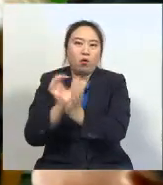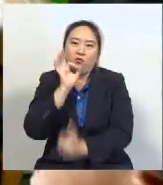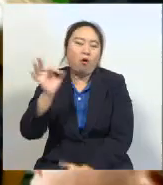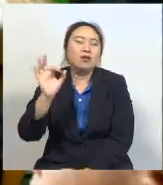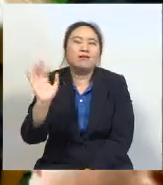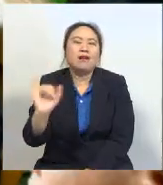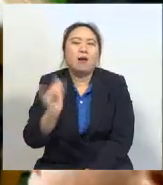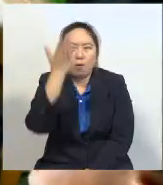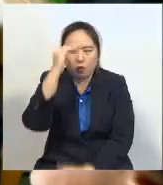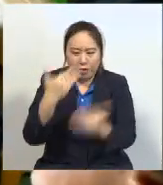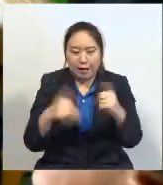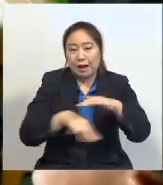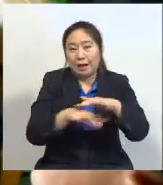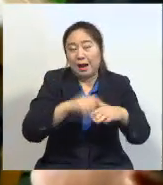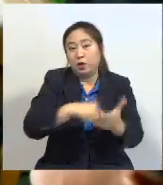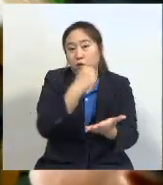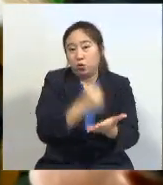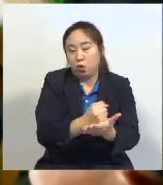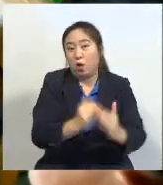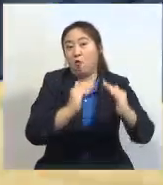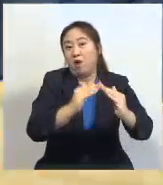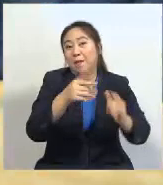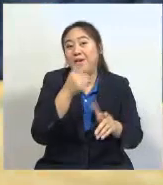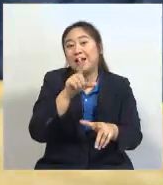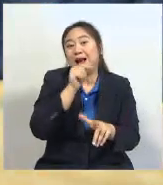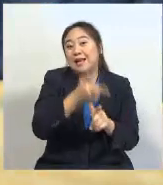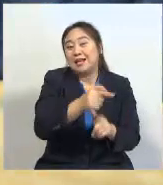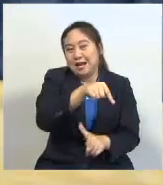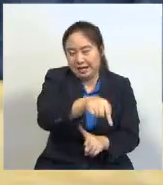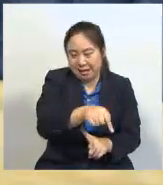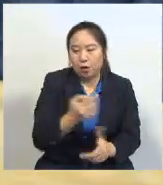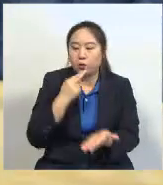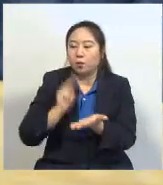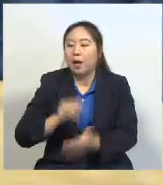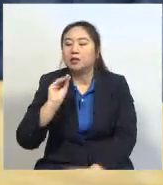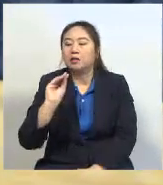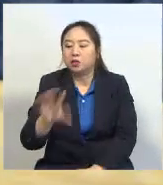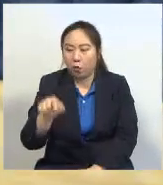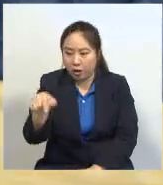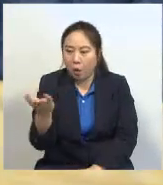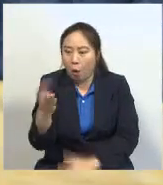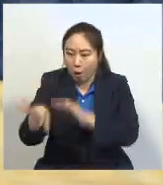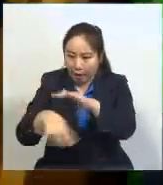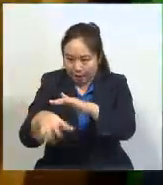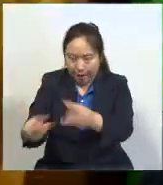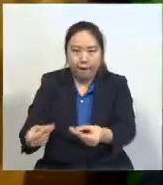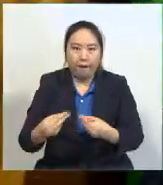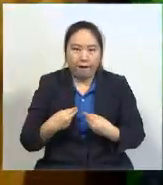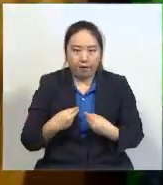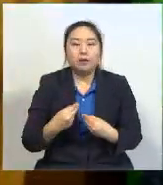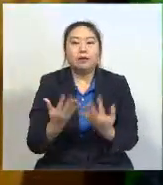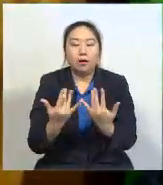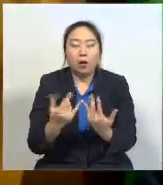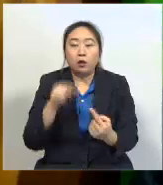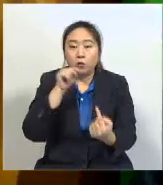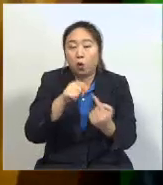านการจดทะเบียนฟาร์มปศุสัตว์ซึ่งได้เตรียมทำหนังสือถึงกรมปศุสัตว์จังหวัดราชบุรีเพื่อขอหลักฐานดังกล่าวแล้วพร้อมทั้งขอหลักฐาน